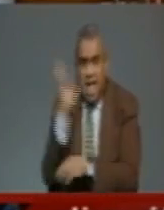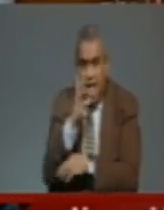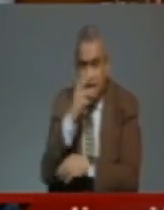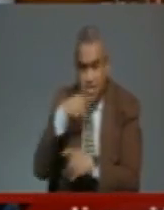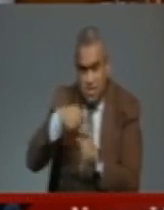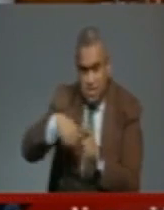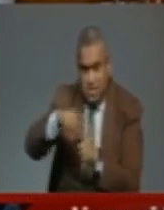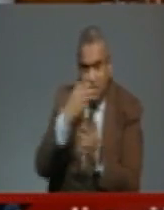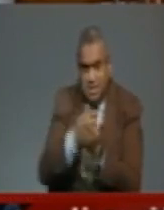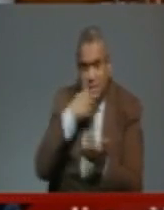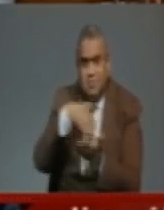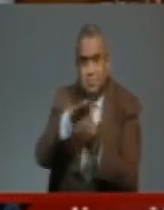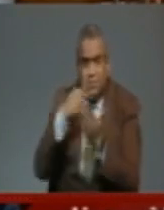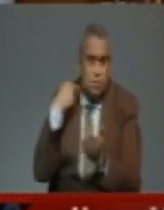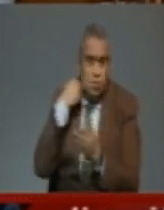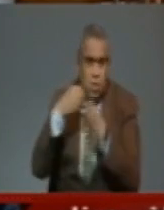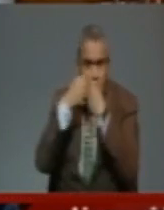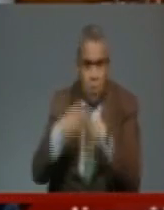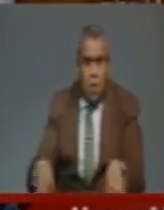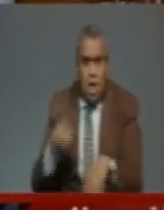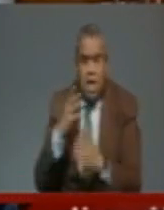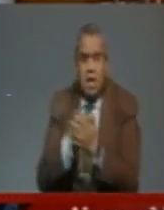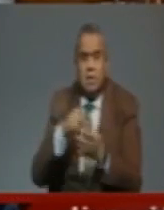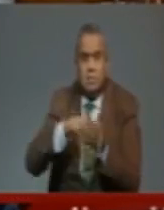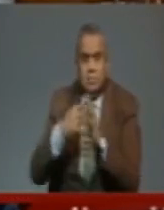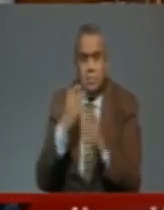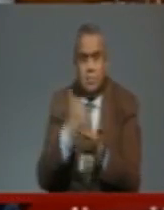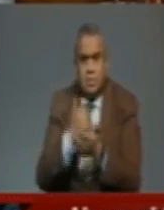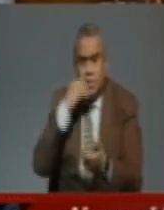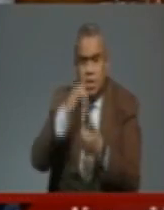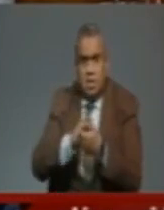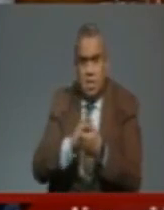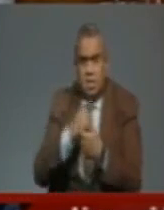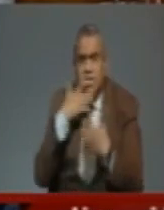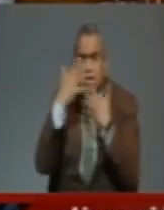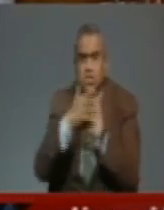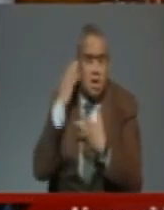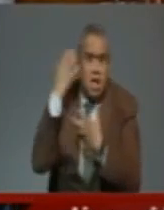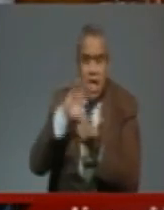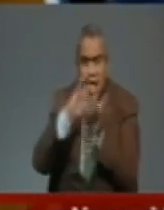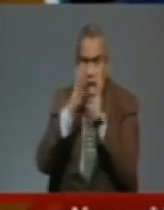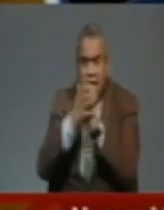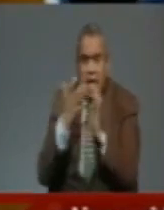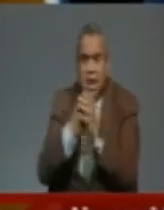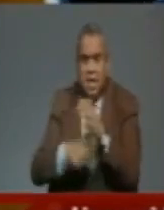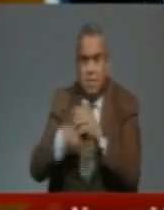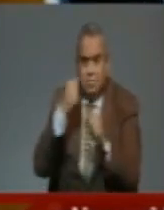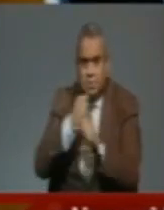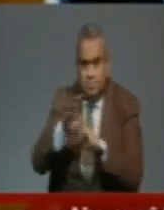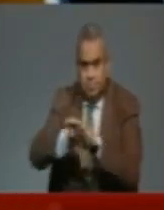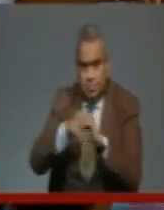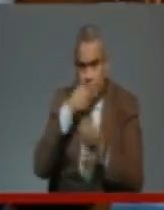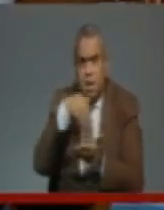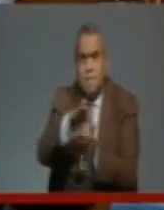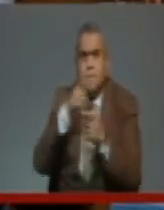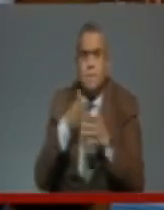البضاعه ما بيقومش بضاعه كامله اتفقنا مع شركائنا في سي ام اي ننقل بنظام الفراغات على المراكب اللي